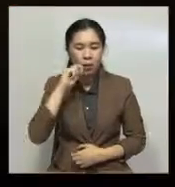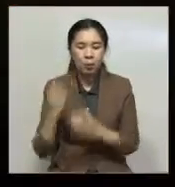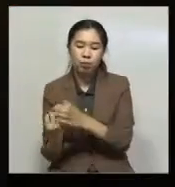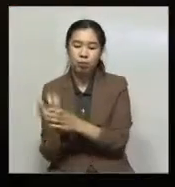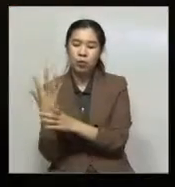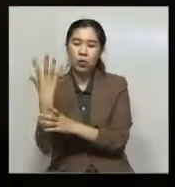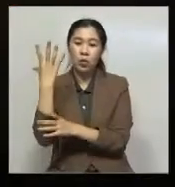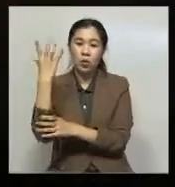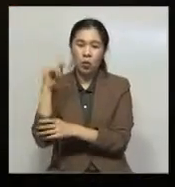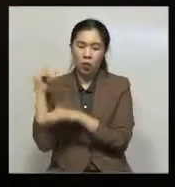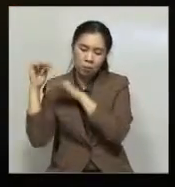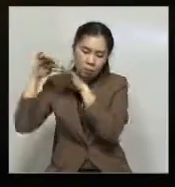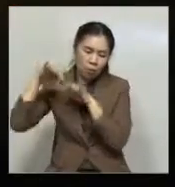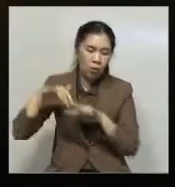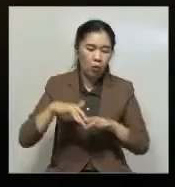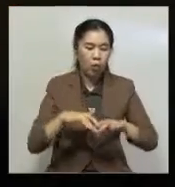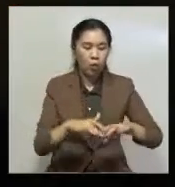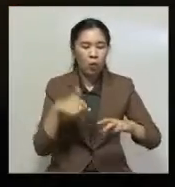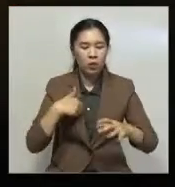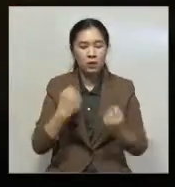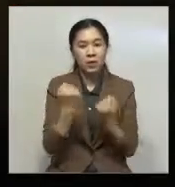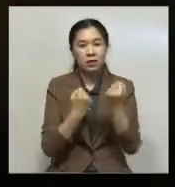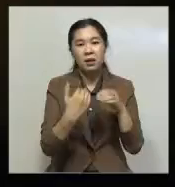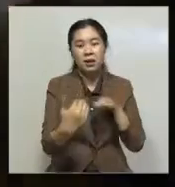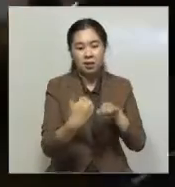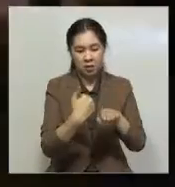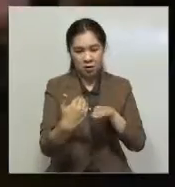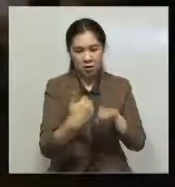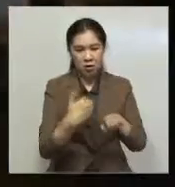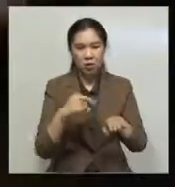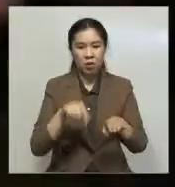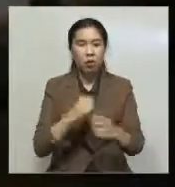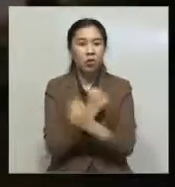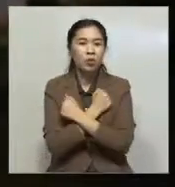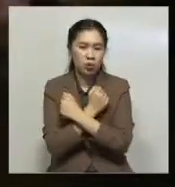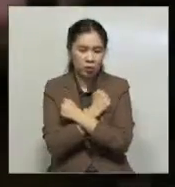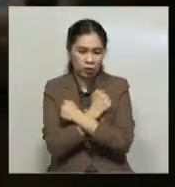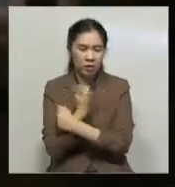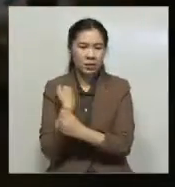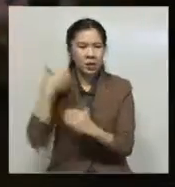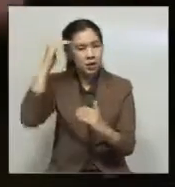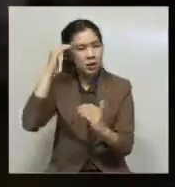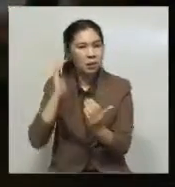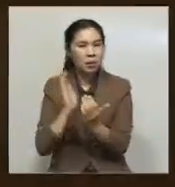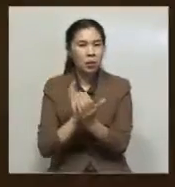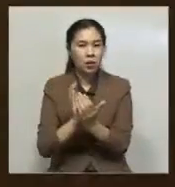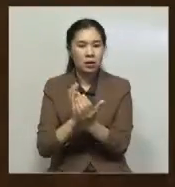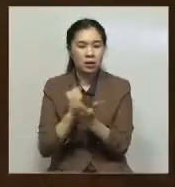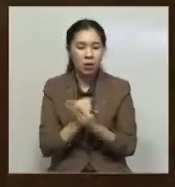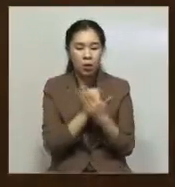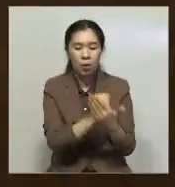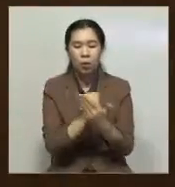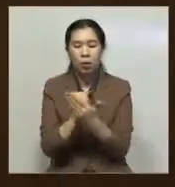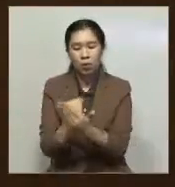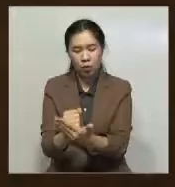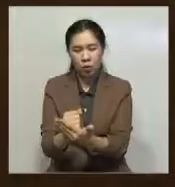ากเขาสะบาบหลากเข้าถนนสุขุมวิทพื้นที่ตำบลเกวียนหักแล้วก็ตำบลตะปอนตำรวจทางหลวงและแขวงกลางทางร่วมกัน